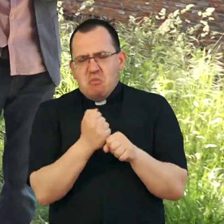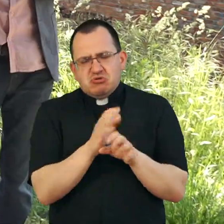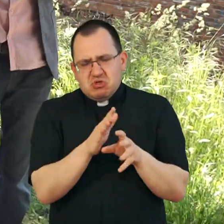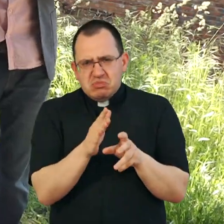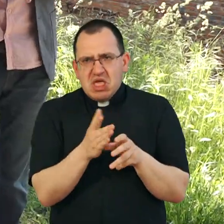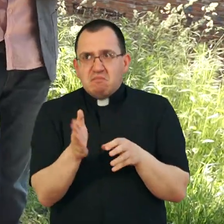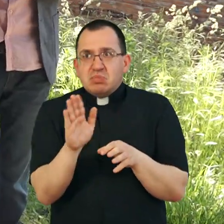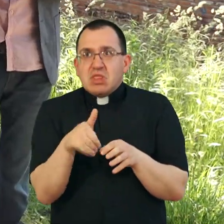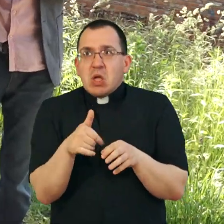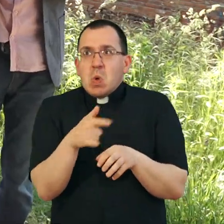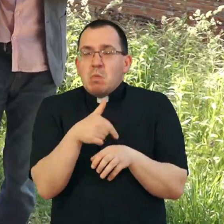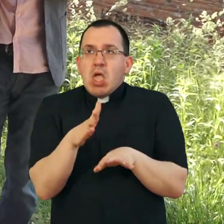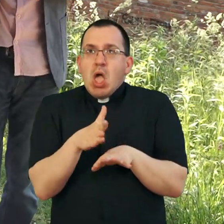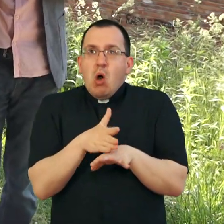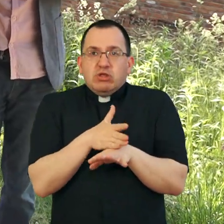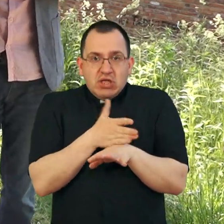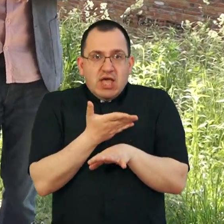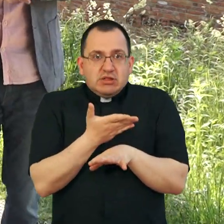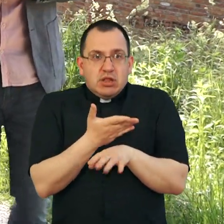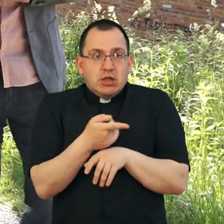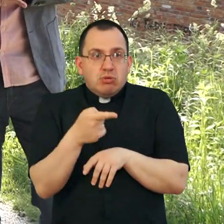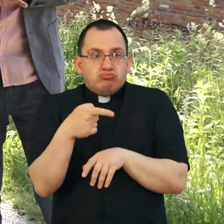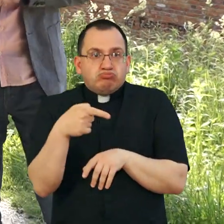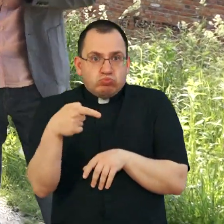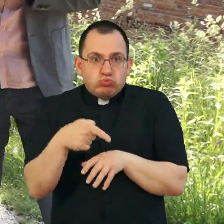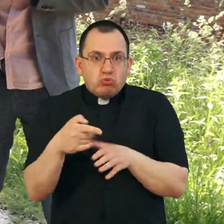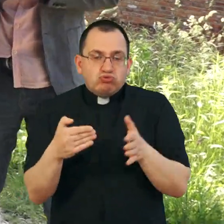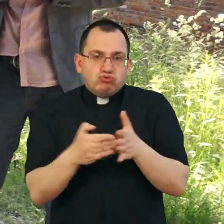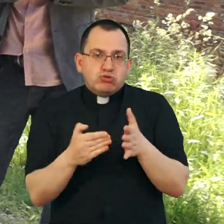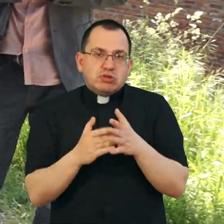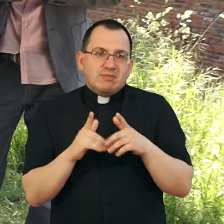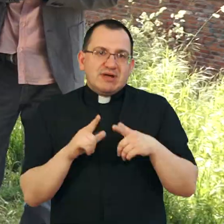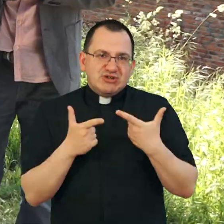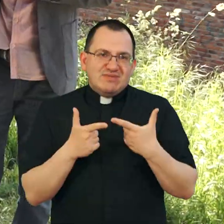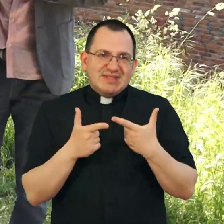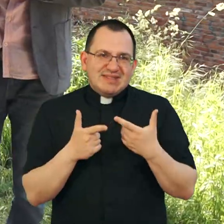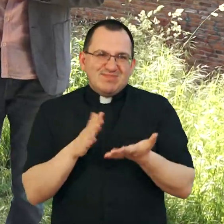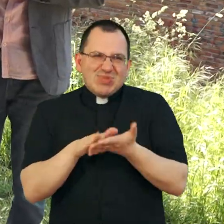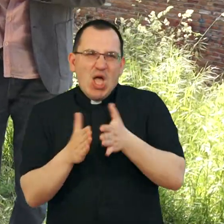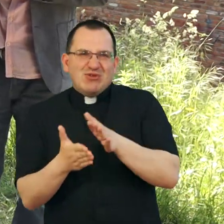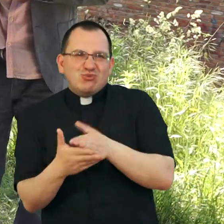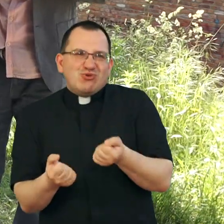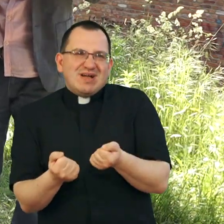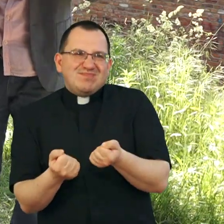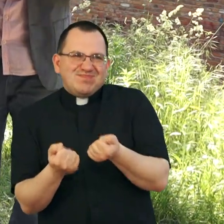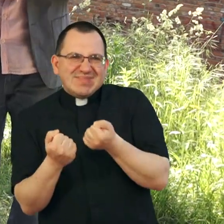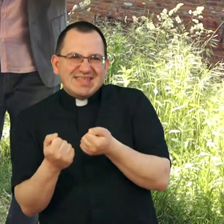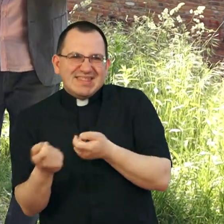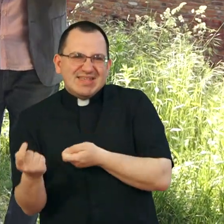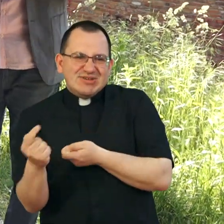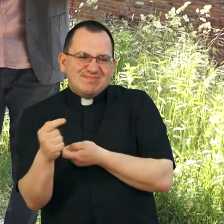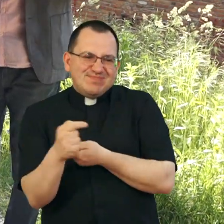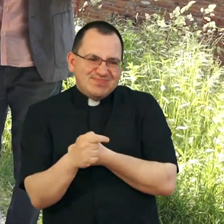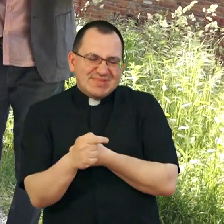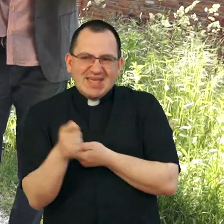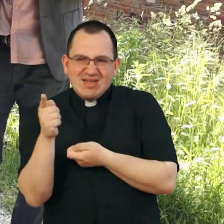Jednostavno smo osjetili da je to. To je najviše bilo njoj teško, ali jer je bila integrirana, dala